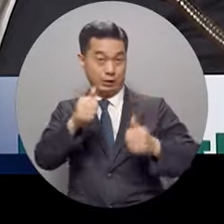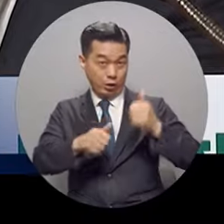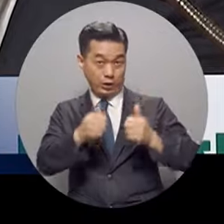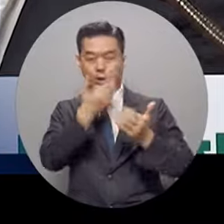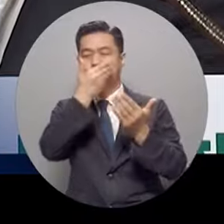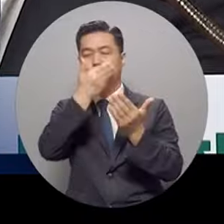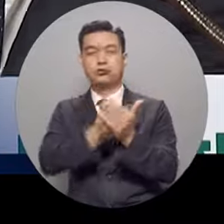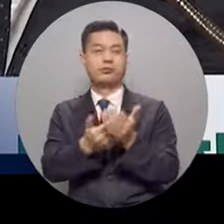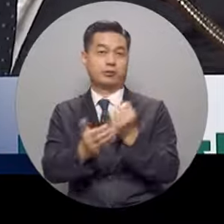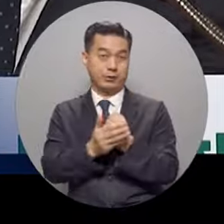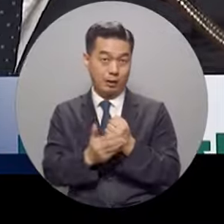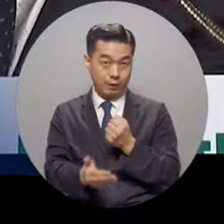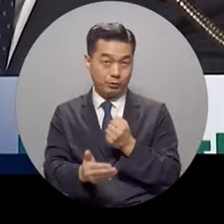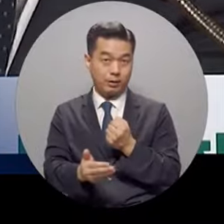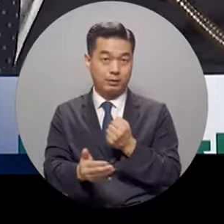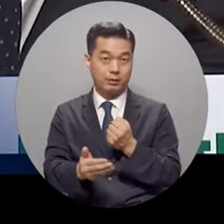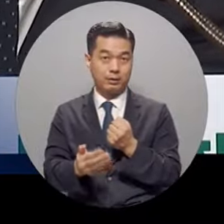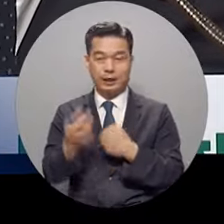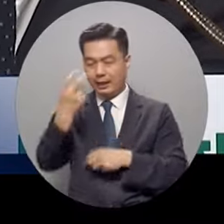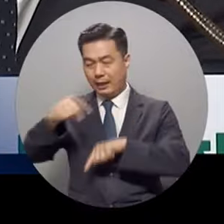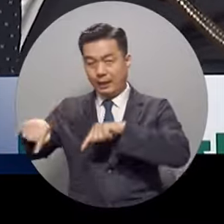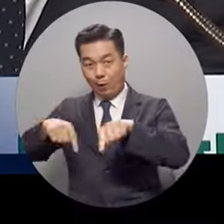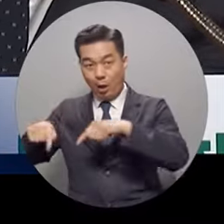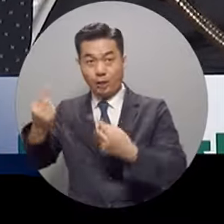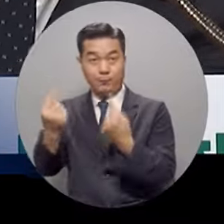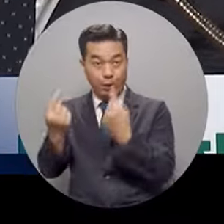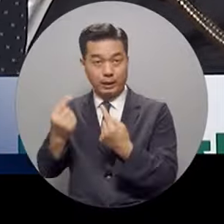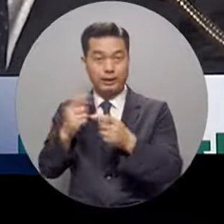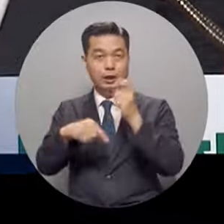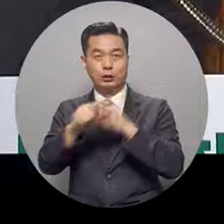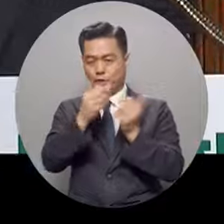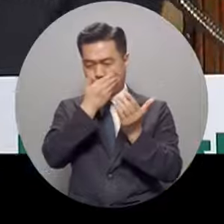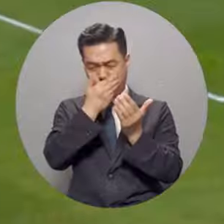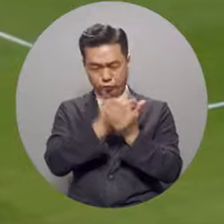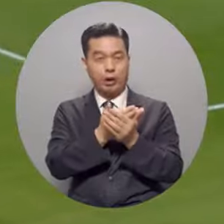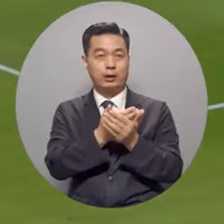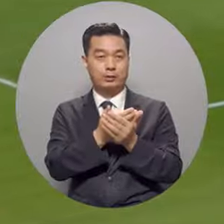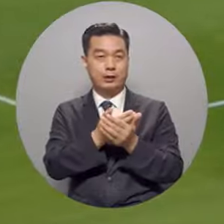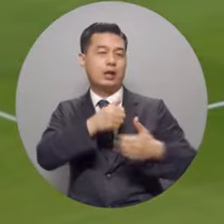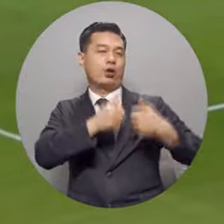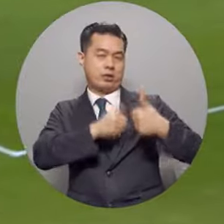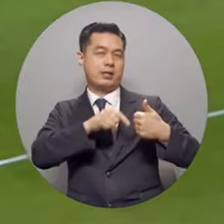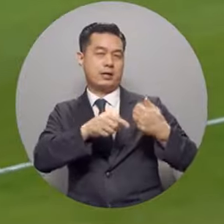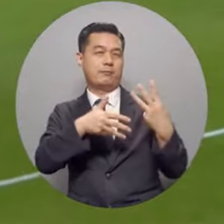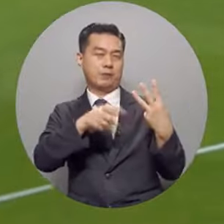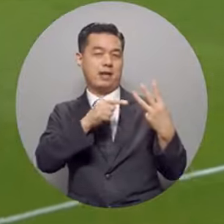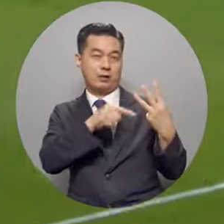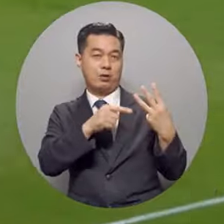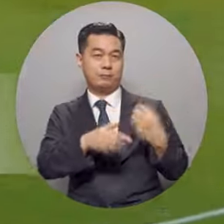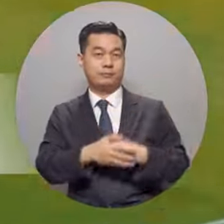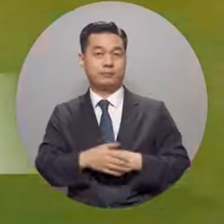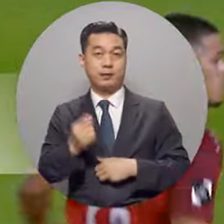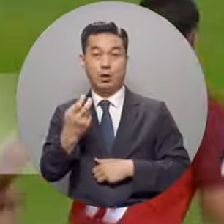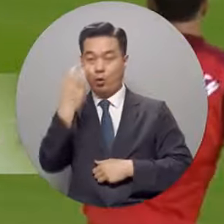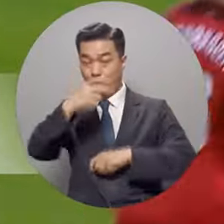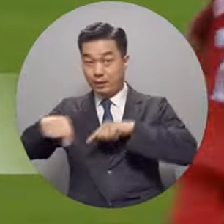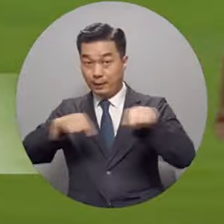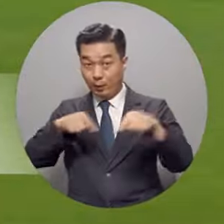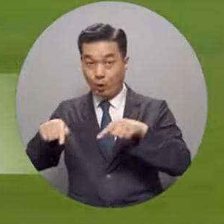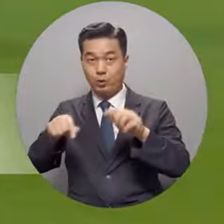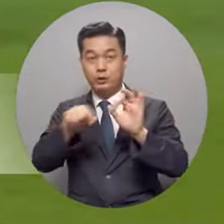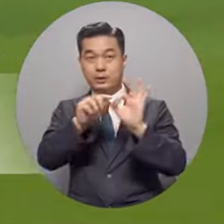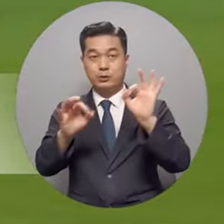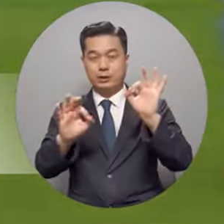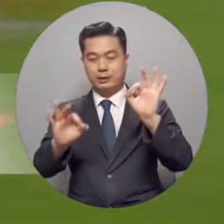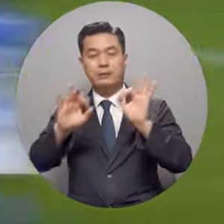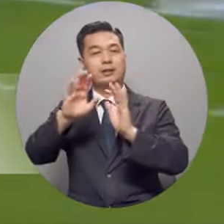중요하기 때문에 그거보다 더 지금의 상황은 더 큰 이슈라고 생각하고 있습니다. 어수선한 상황 속에서 홍명보 감독은 다음 달 10일